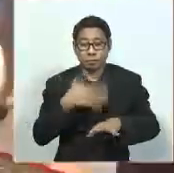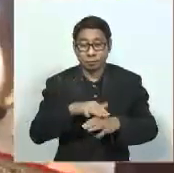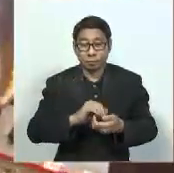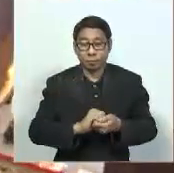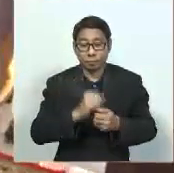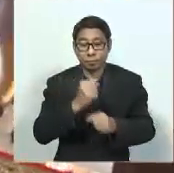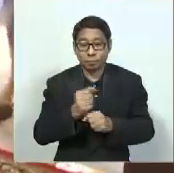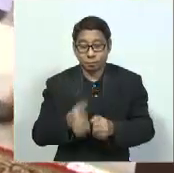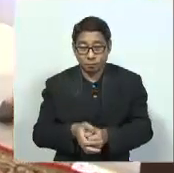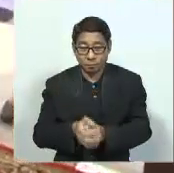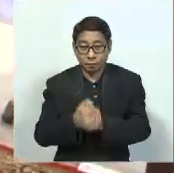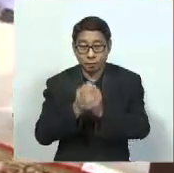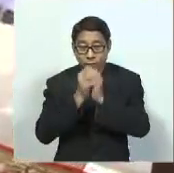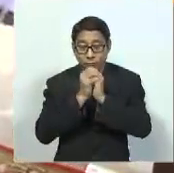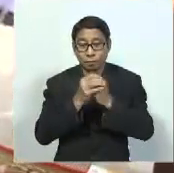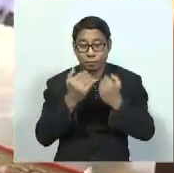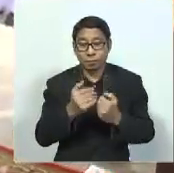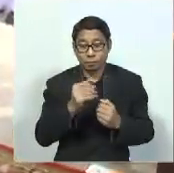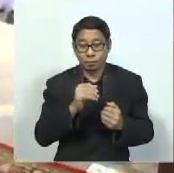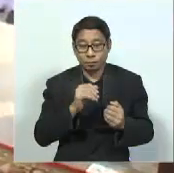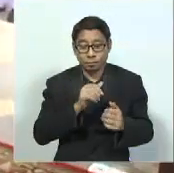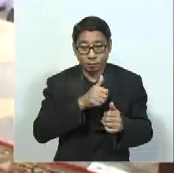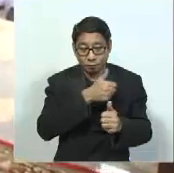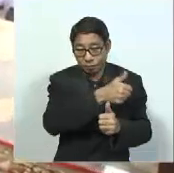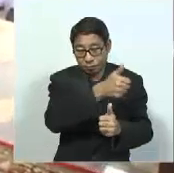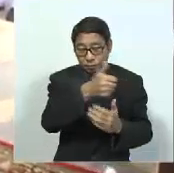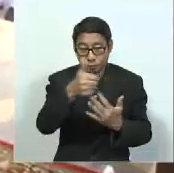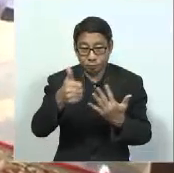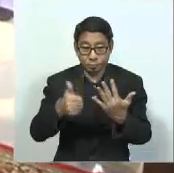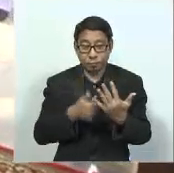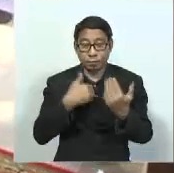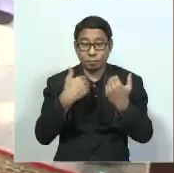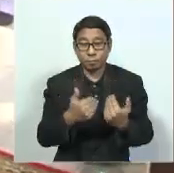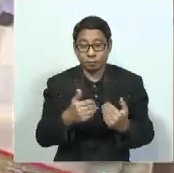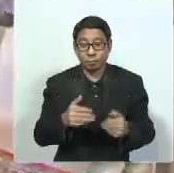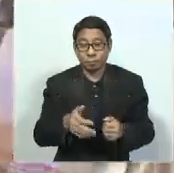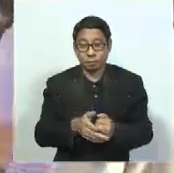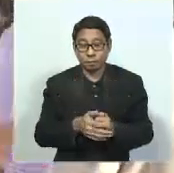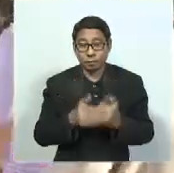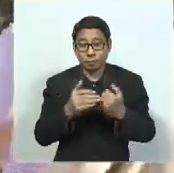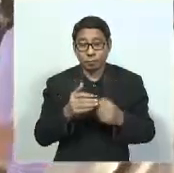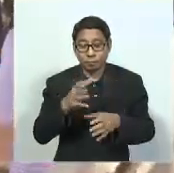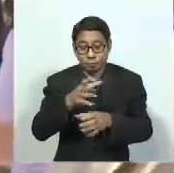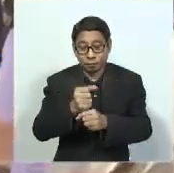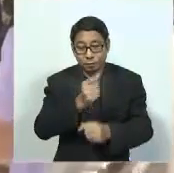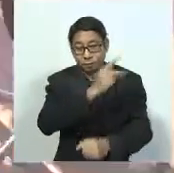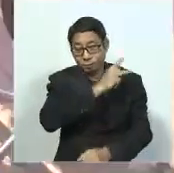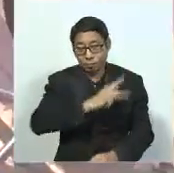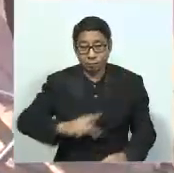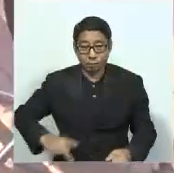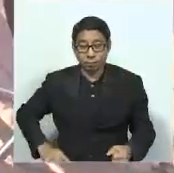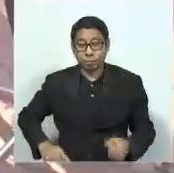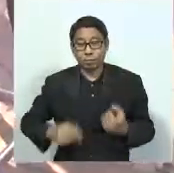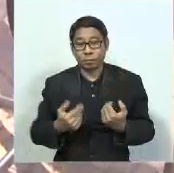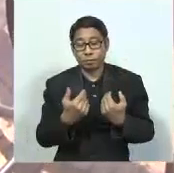ร่วมประกอบพิธีสักการะสิ่งศักดิ์สิทธิ์คู่บ้านคู่เมืองของจังหวัดค่ะทั้งศาลหลักเมืองพระบรมสารีริกธ